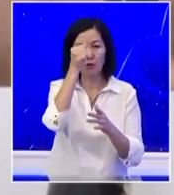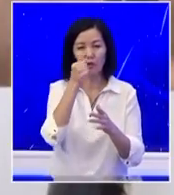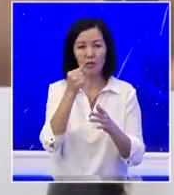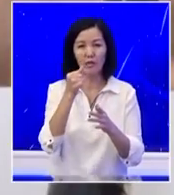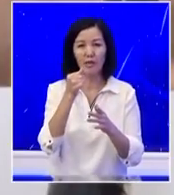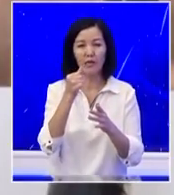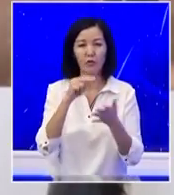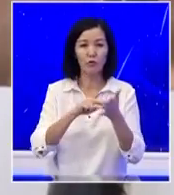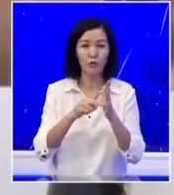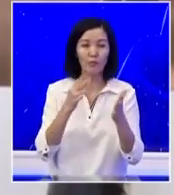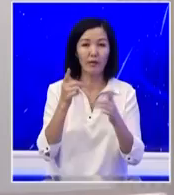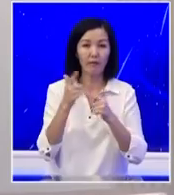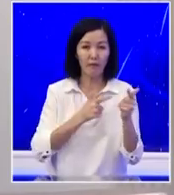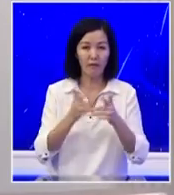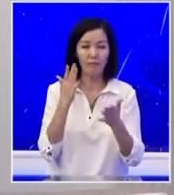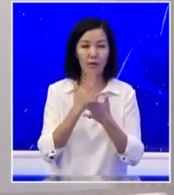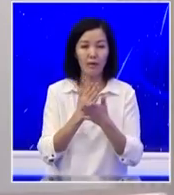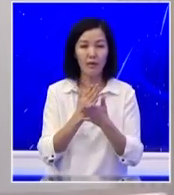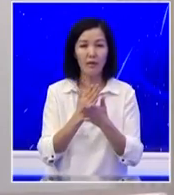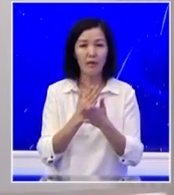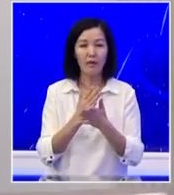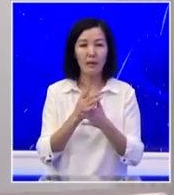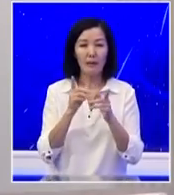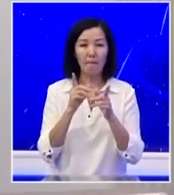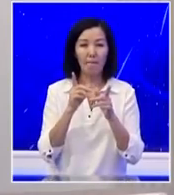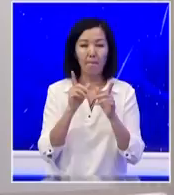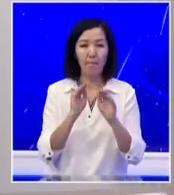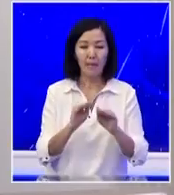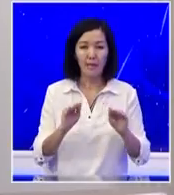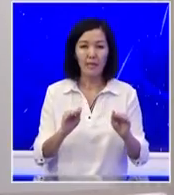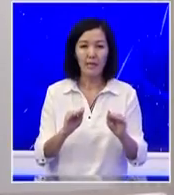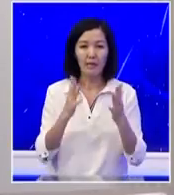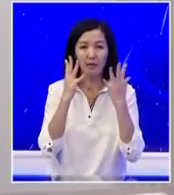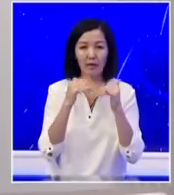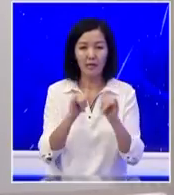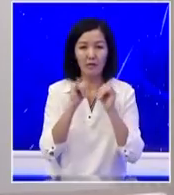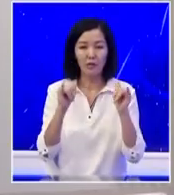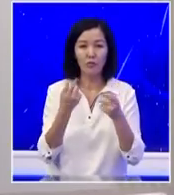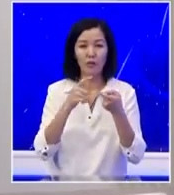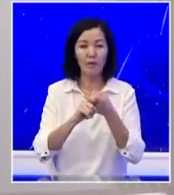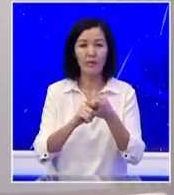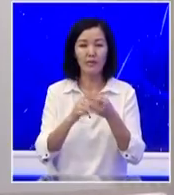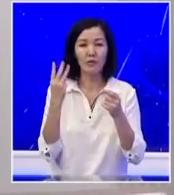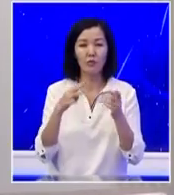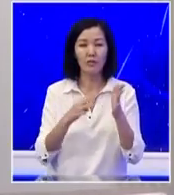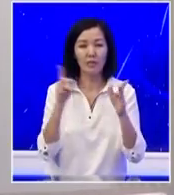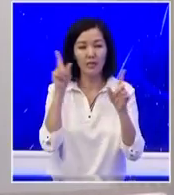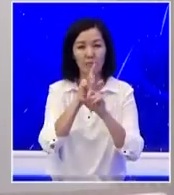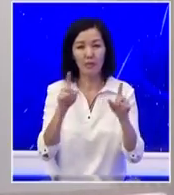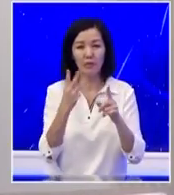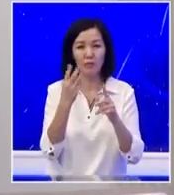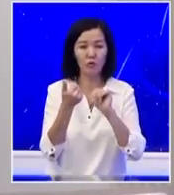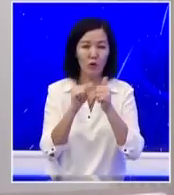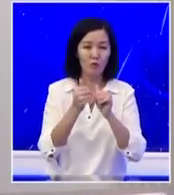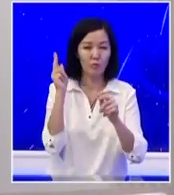негізінде. Бірақ та мен тағы да қайталап айтамын, бала санының артуына байланысты жылдан жылға, мысалы, биыл 38 мектеп үш ауысымда